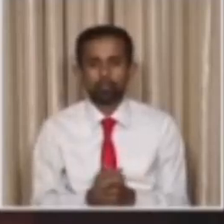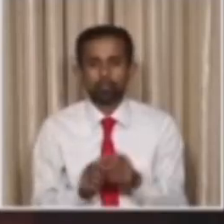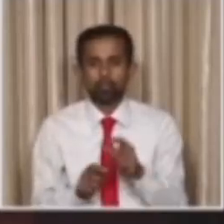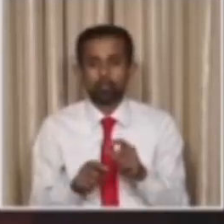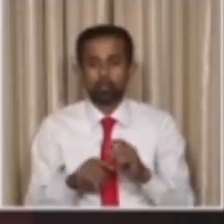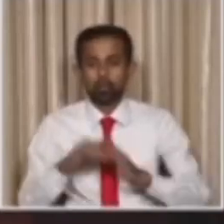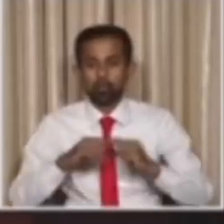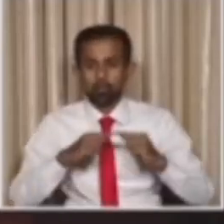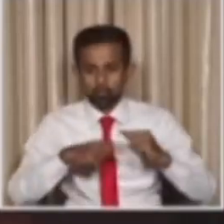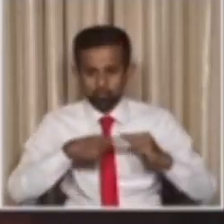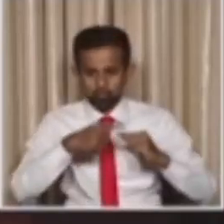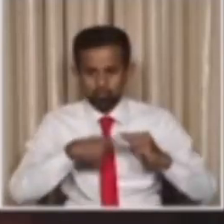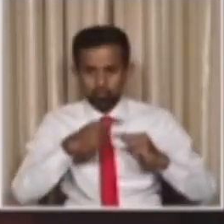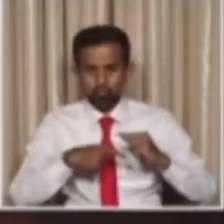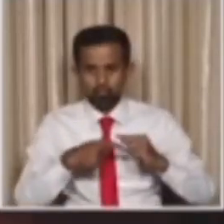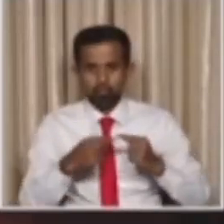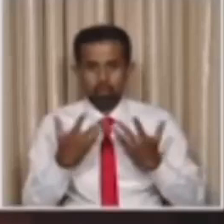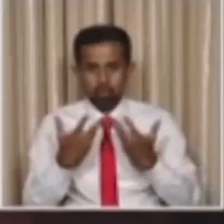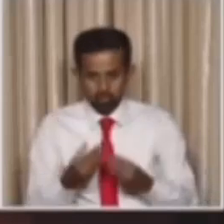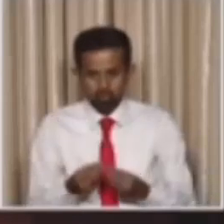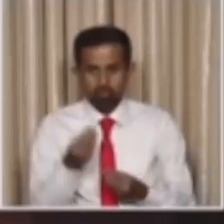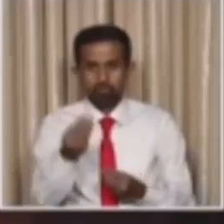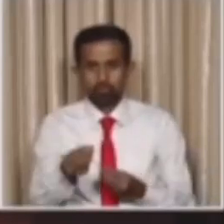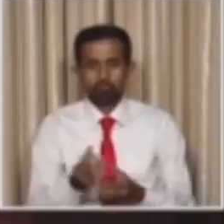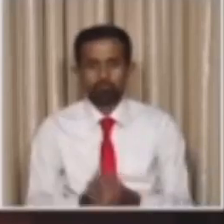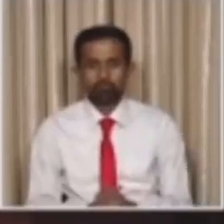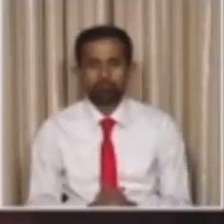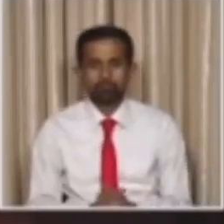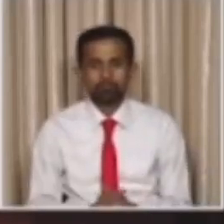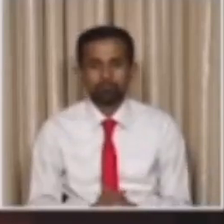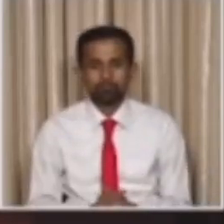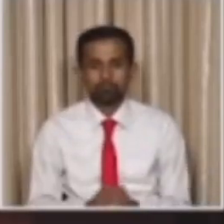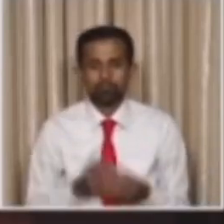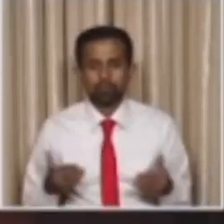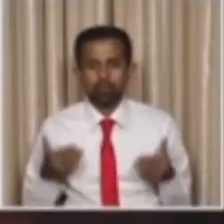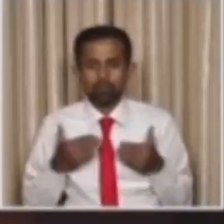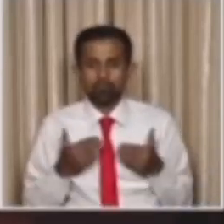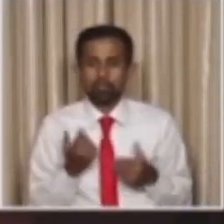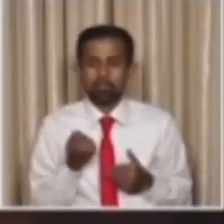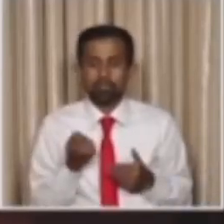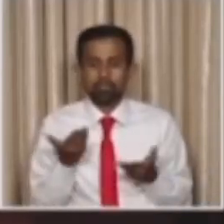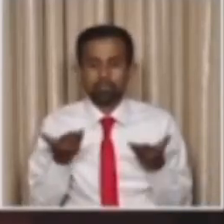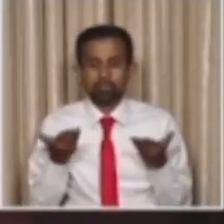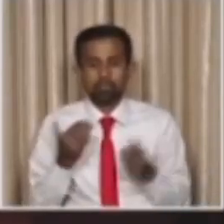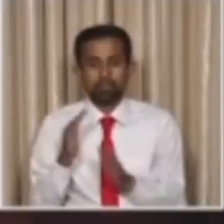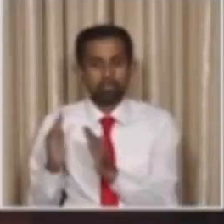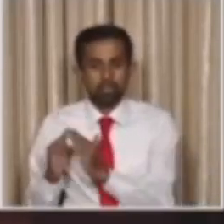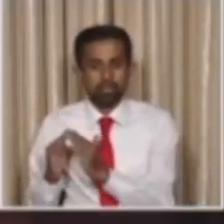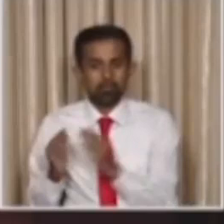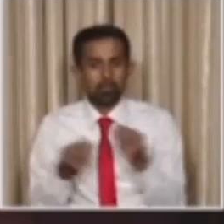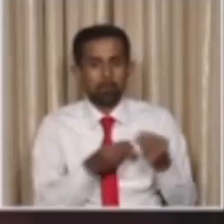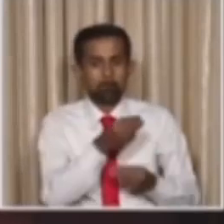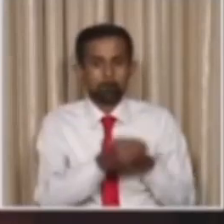කරන ඒකක මට්ටමින් ඒක ඉදිරිපත් කරන්නයි කියලා අපි ඉල්ලීමක් කරනවා. වත්මන් මිලට සාපේක්ෂව ගෘහස්ථ ව්‍යාපාරික